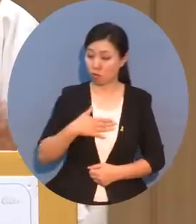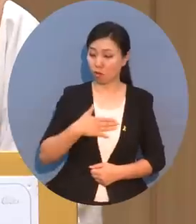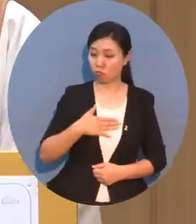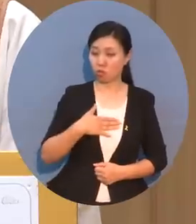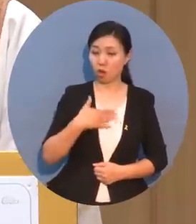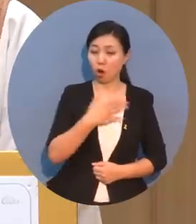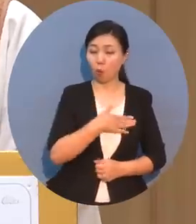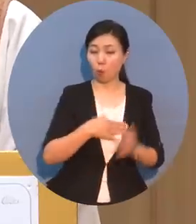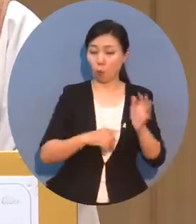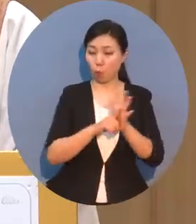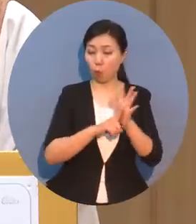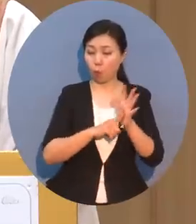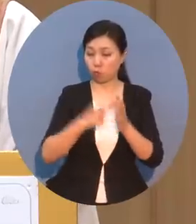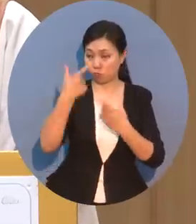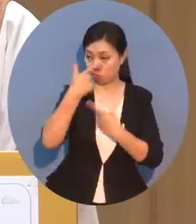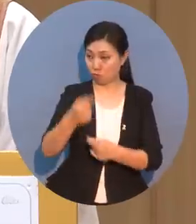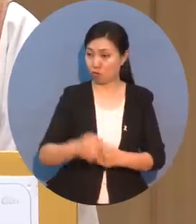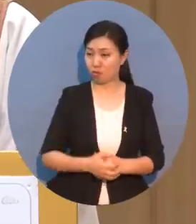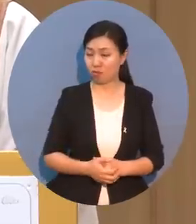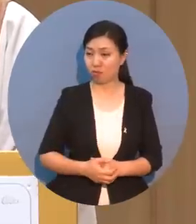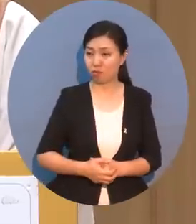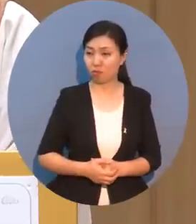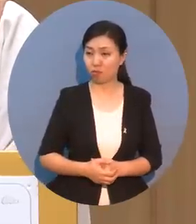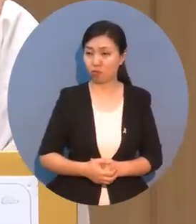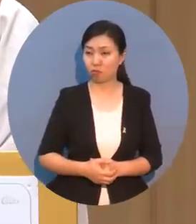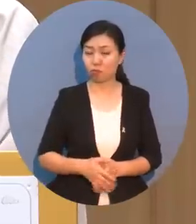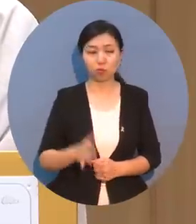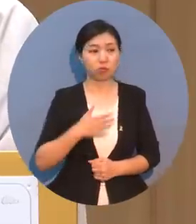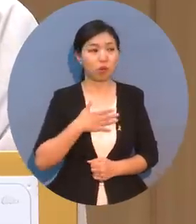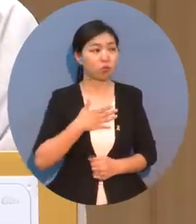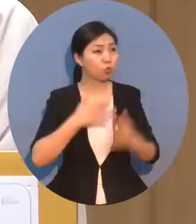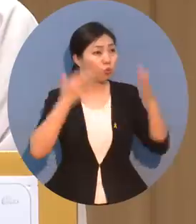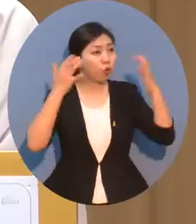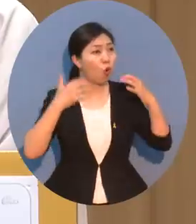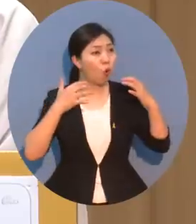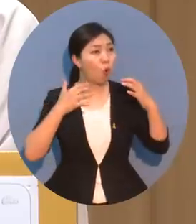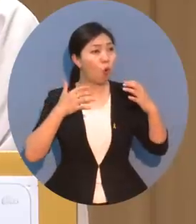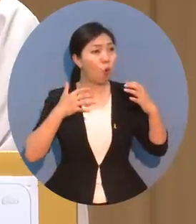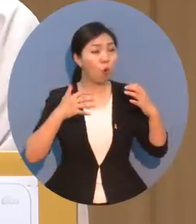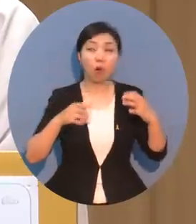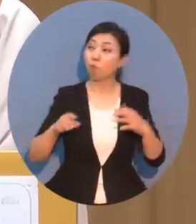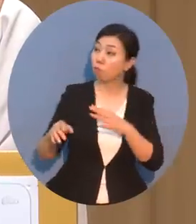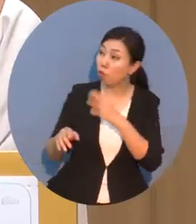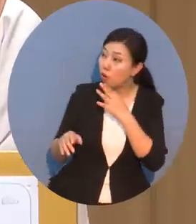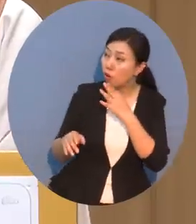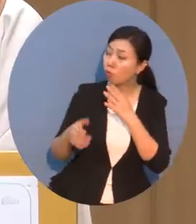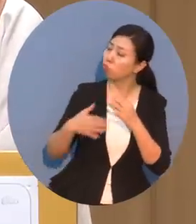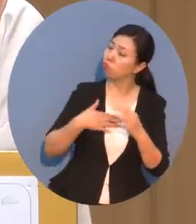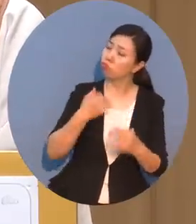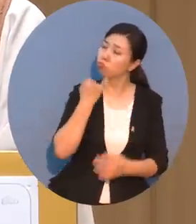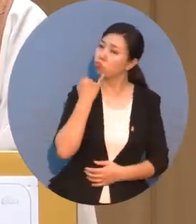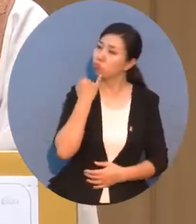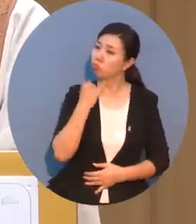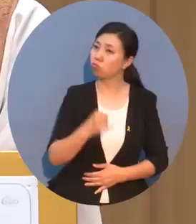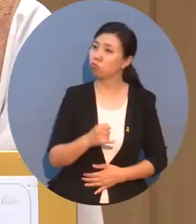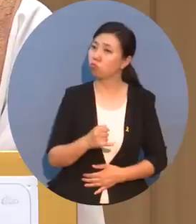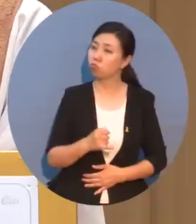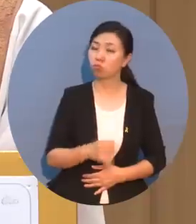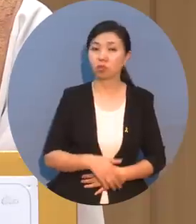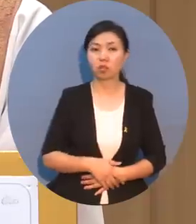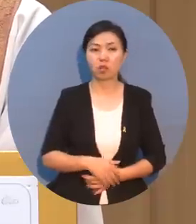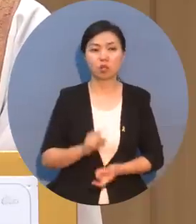이거 뭐, 딱 맞는데? 이렇게 이제 싸우잖아. 나는 조금 덥게 느껴지는데? 그래요? 저는